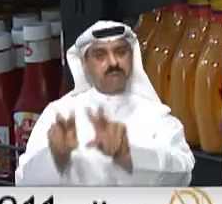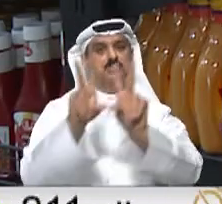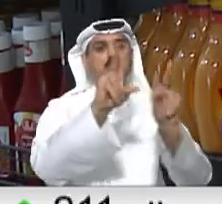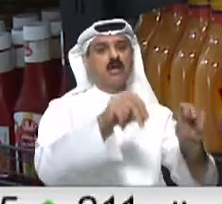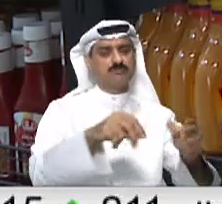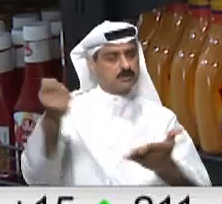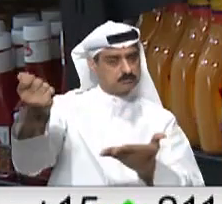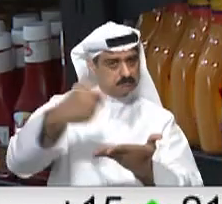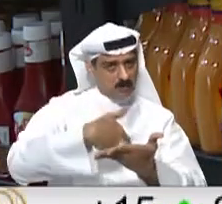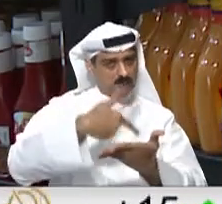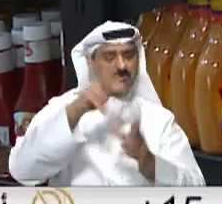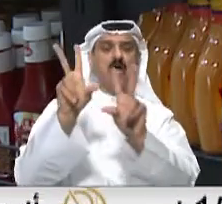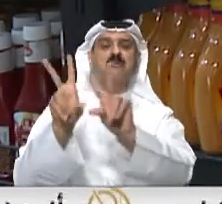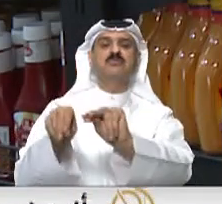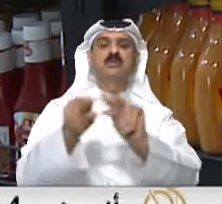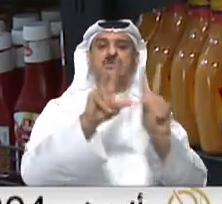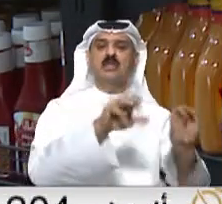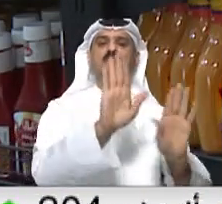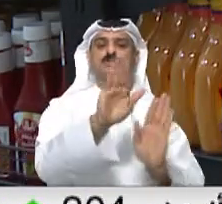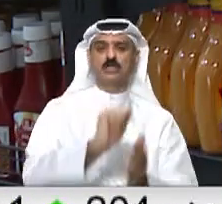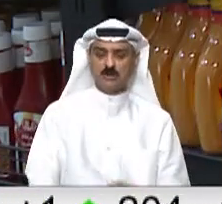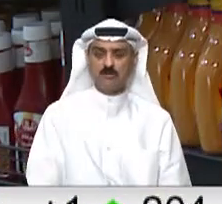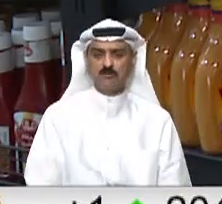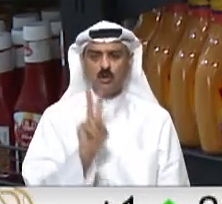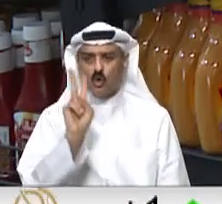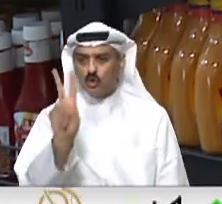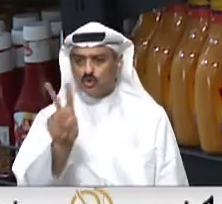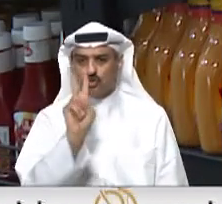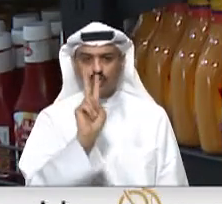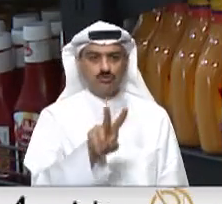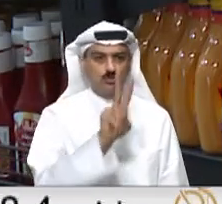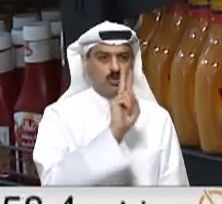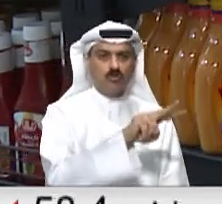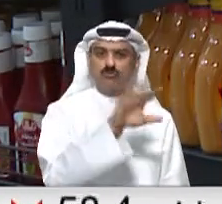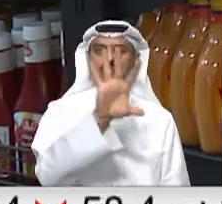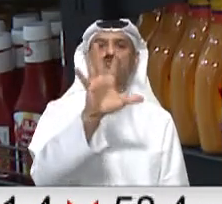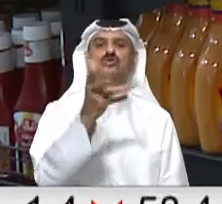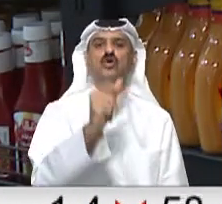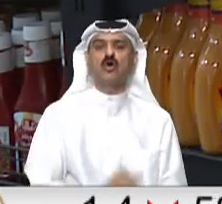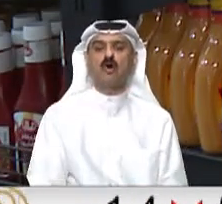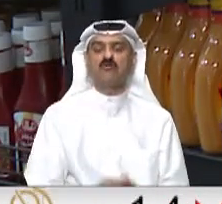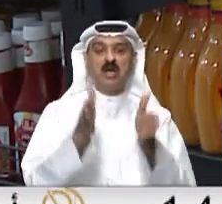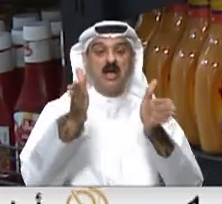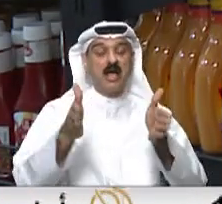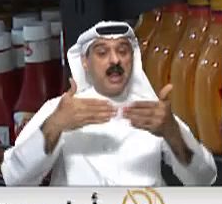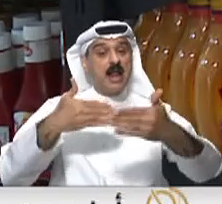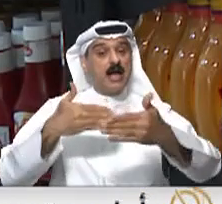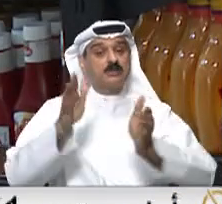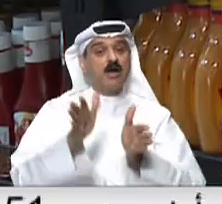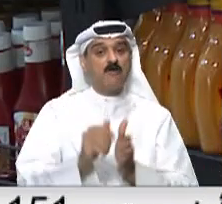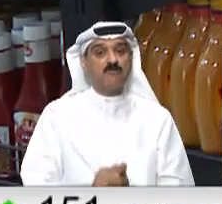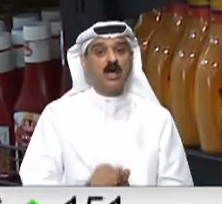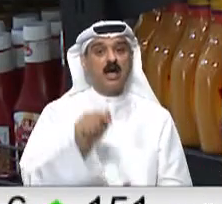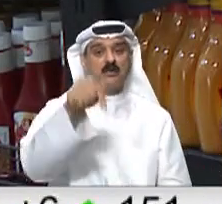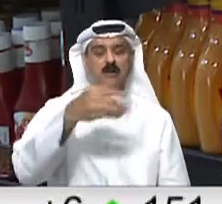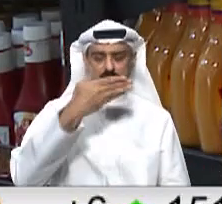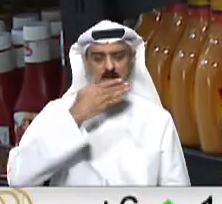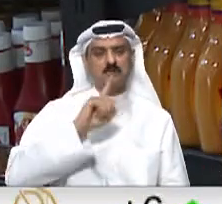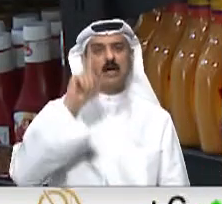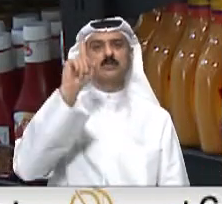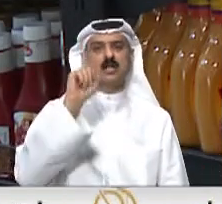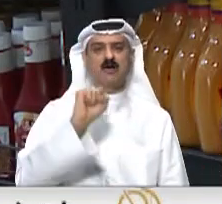لنا بالوزارة، كذلك هم عايننا على المحتوى والأحجام للمستهلكين. لله الحمد